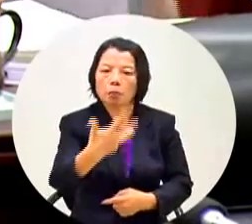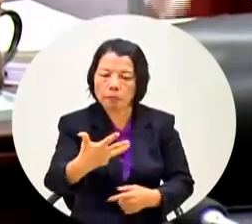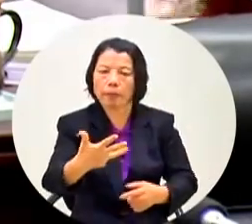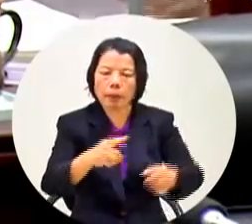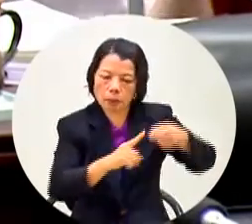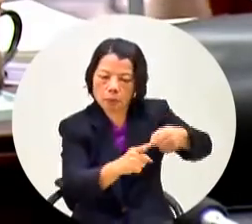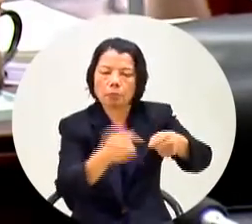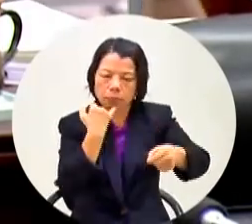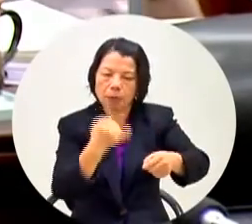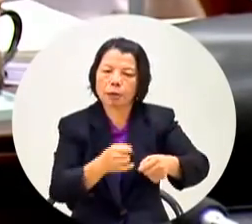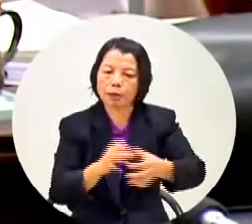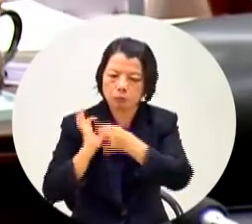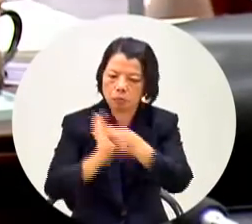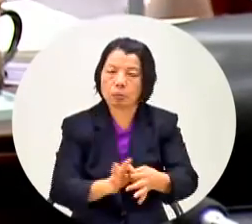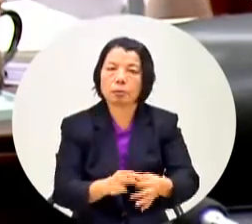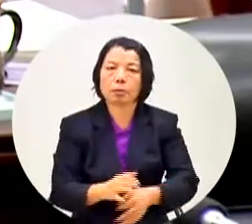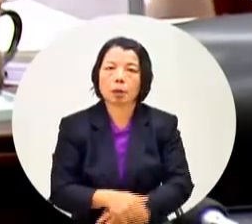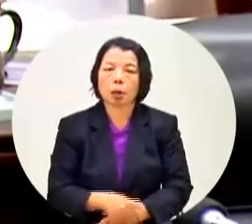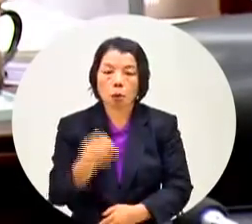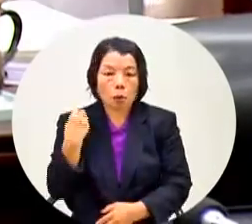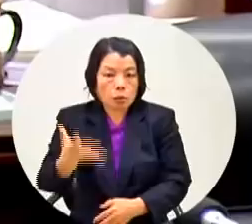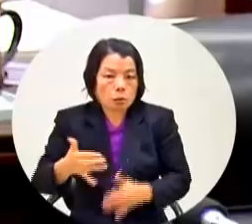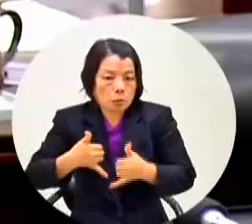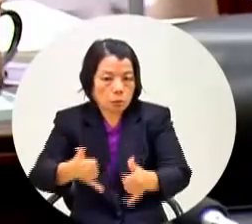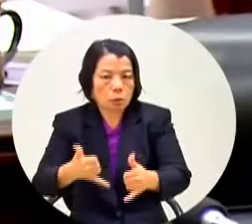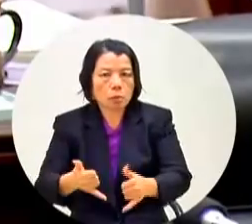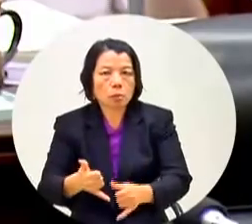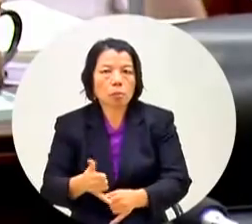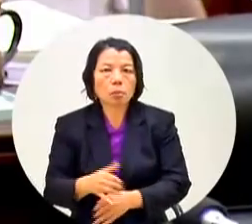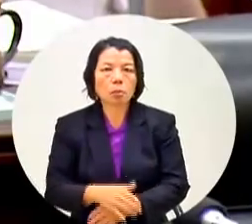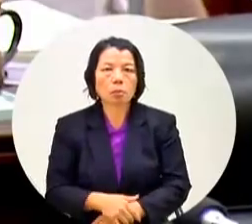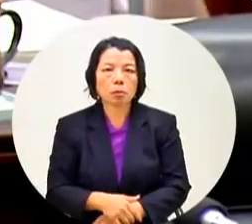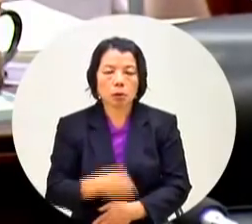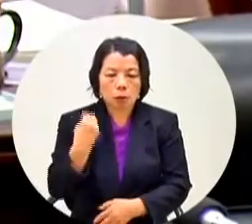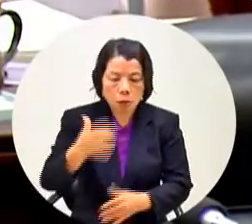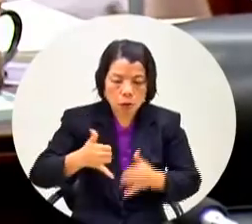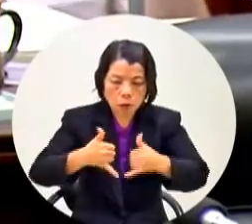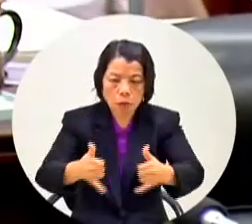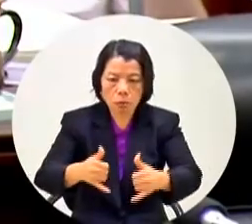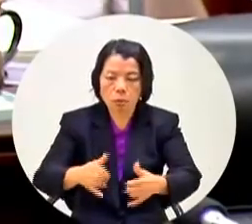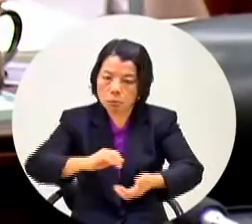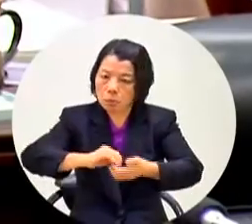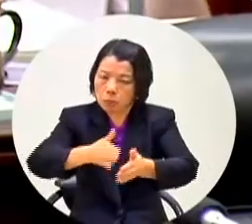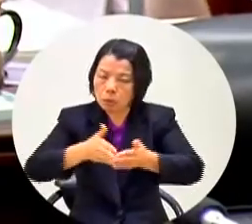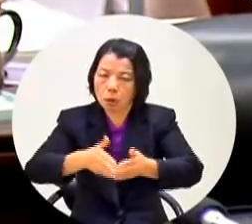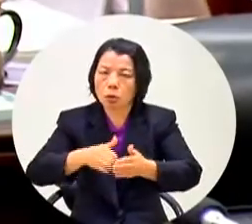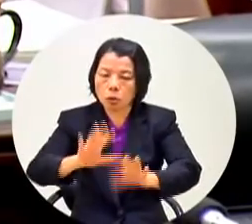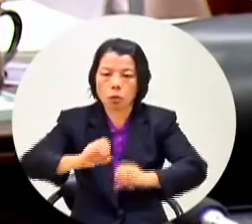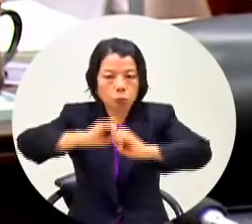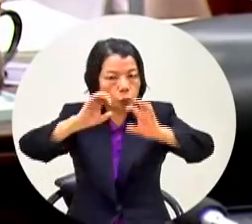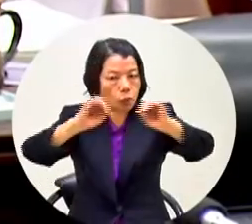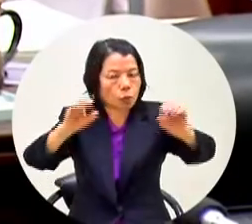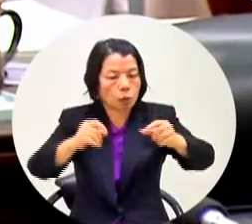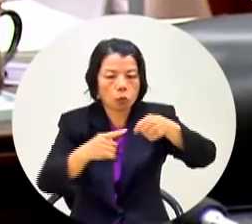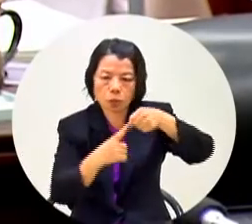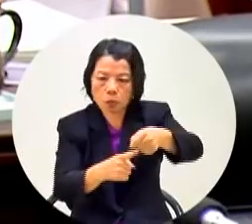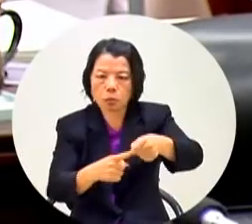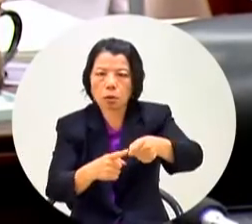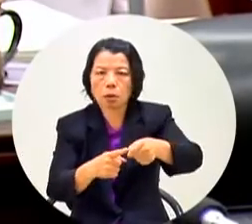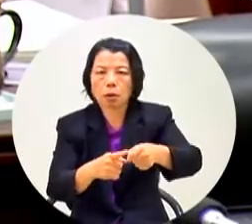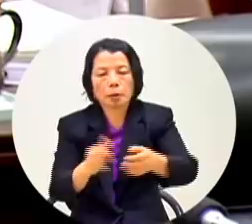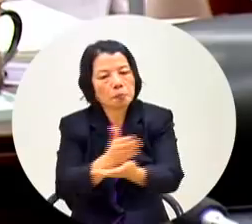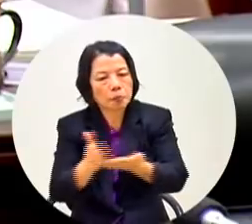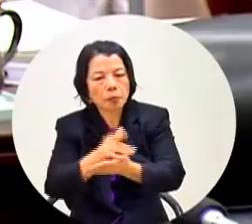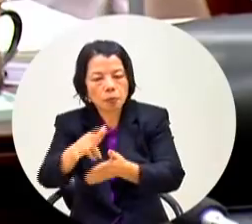线可能是哪一条的时候，那个新的路线也要有一个先导公车来评估它的运量吧？你们目前的做法是